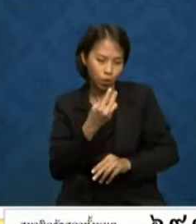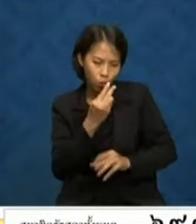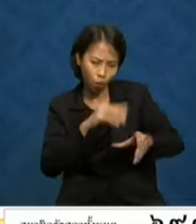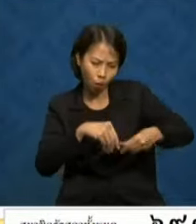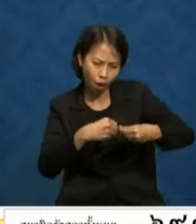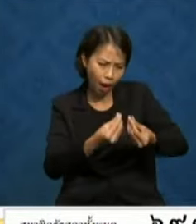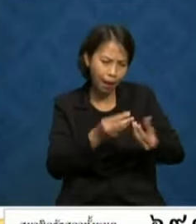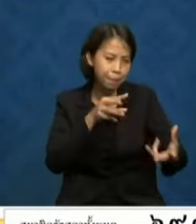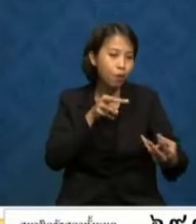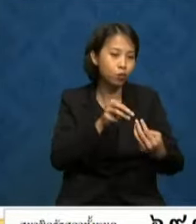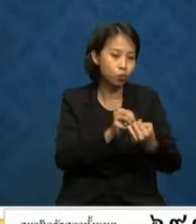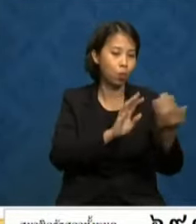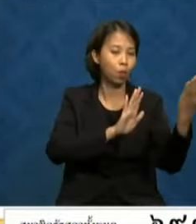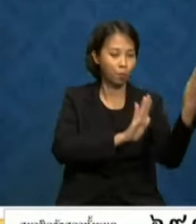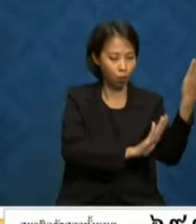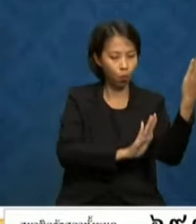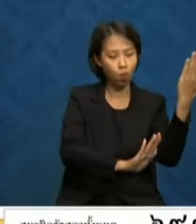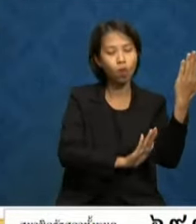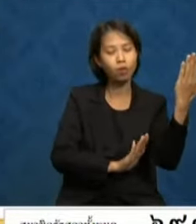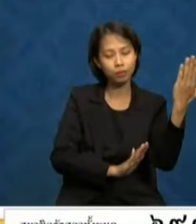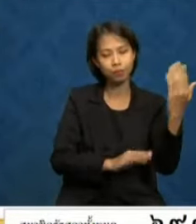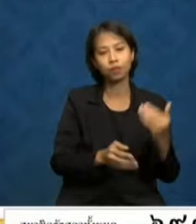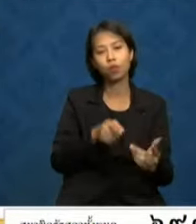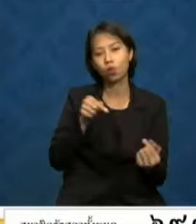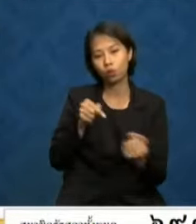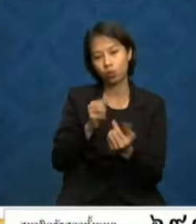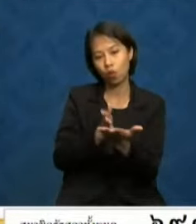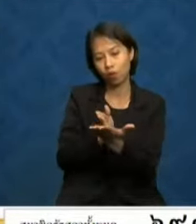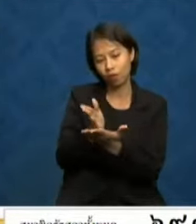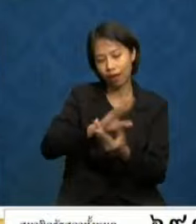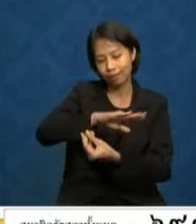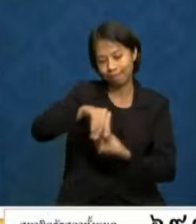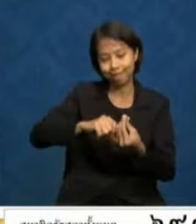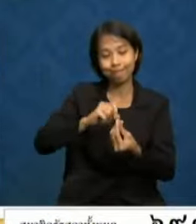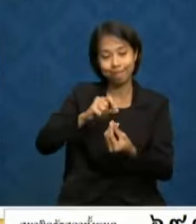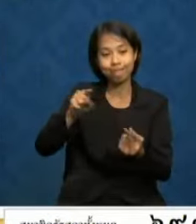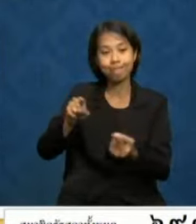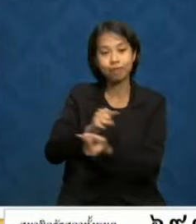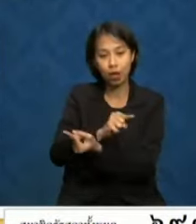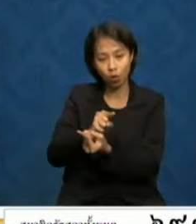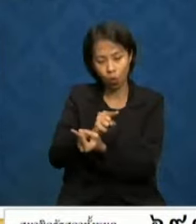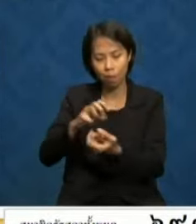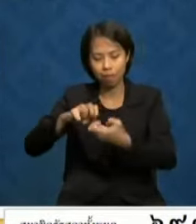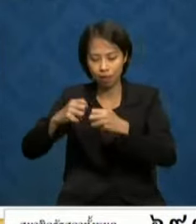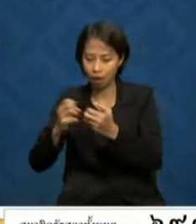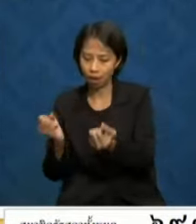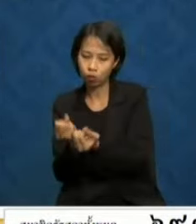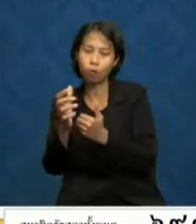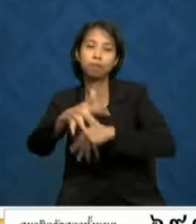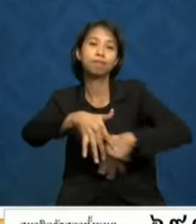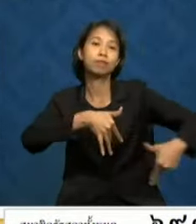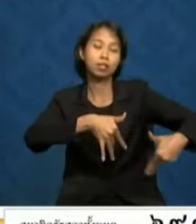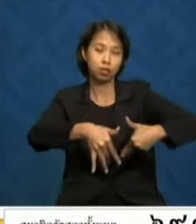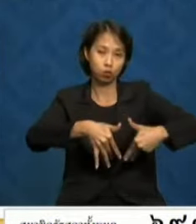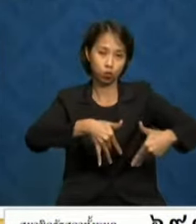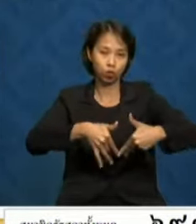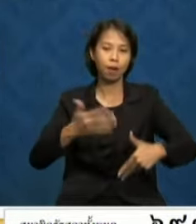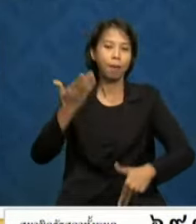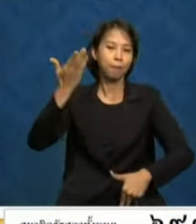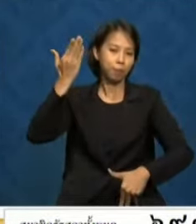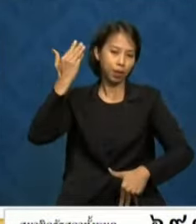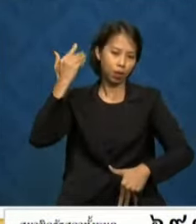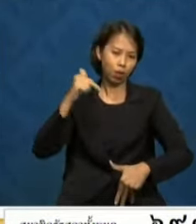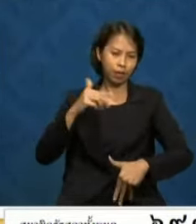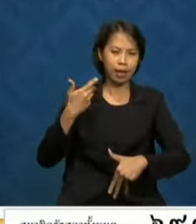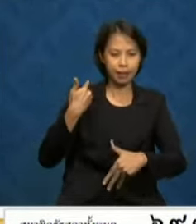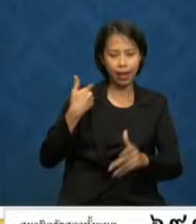ความละเอียดอ่อนและดุลยภาพในมิติความมั่นคงทางเศรษฐกิจและสังคมและผลกระทบต่อพี่น้องประชาชนนะคะที่ผ่านมาได้มีการปรับพื้